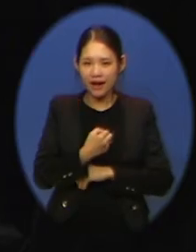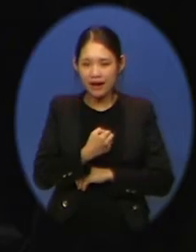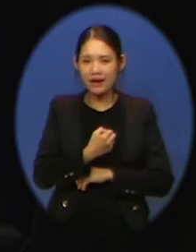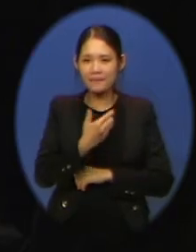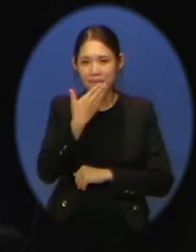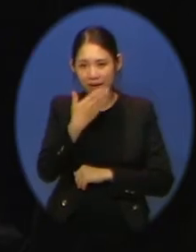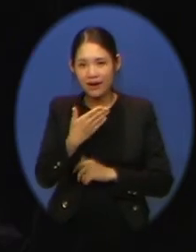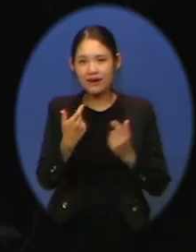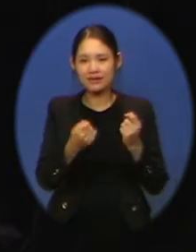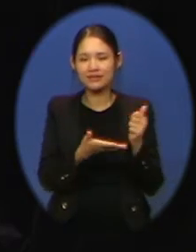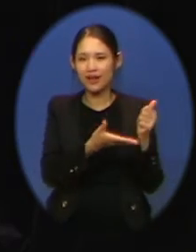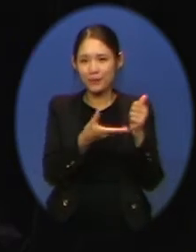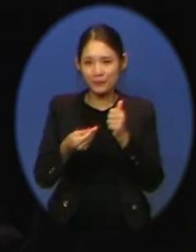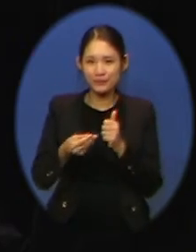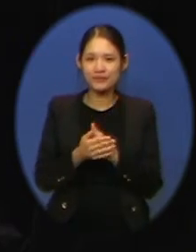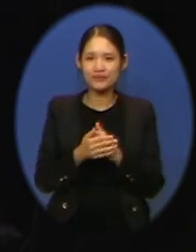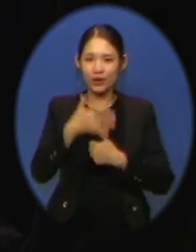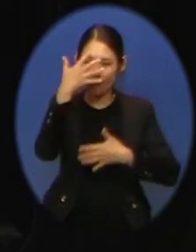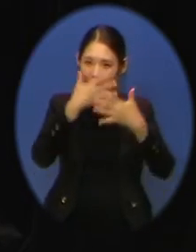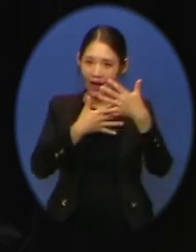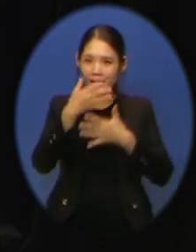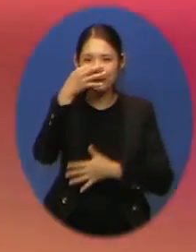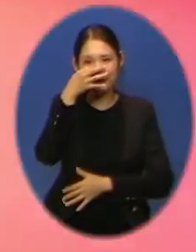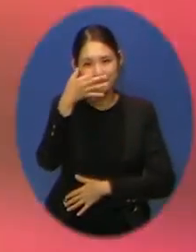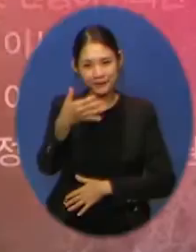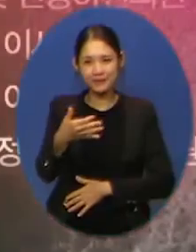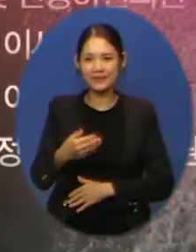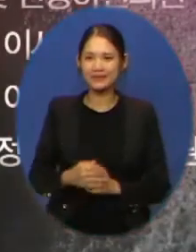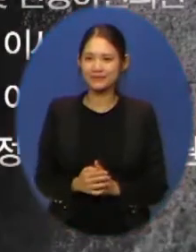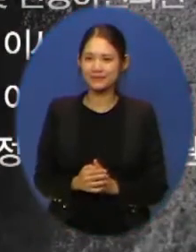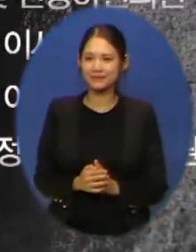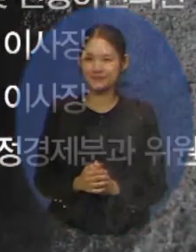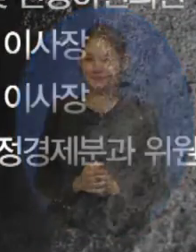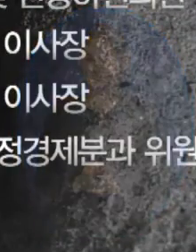이분을 모셨습니다. 먼저 화면을 통해 만나보시겠습니다.